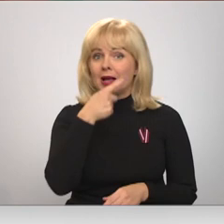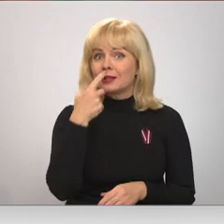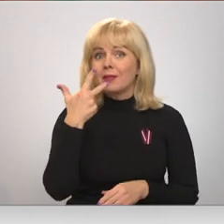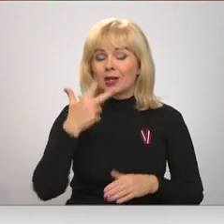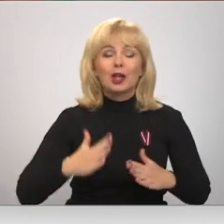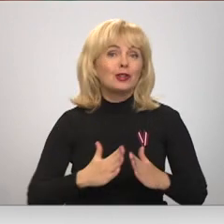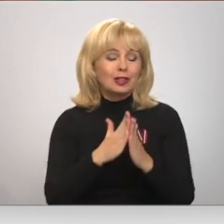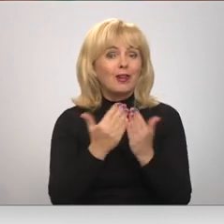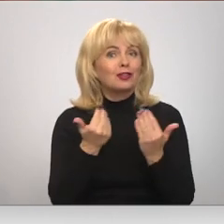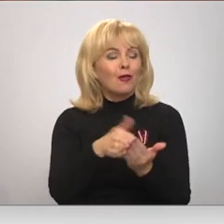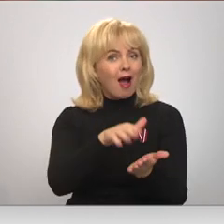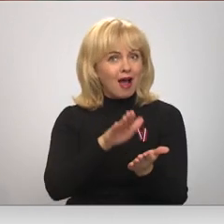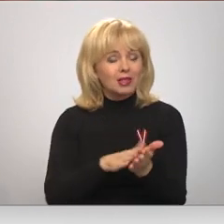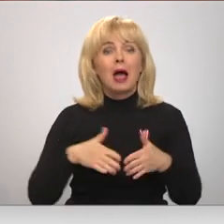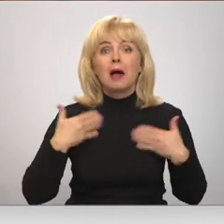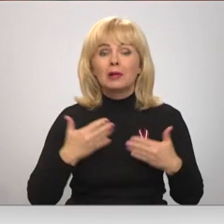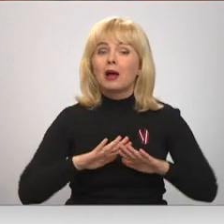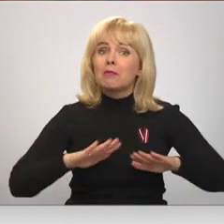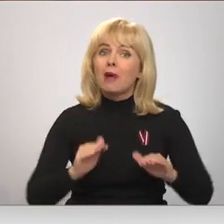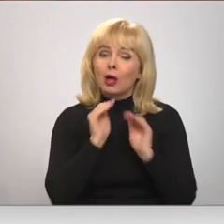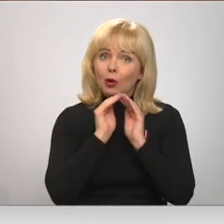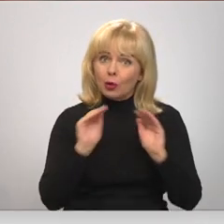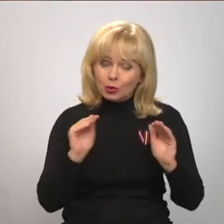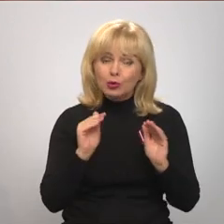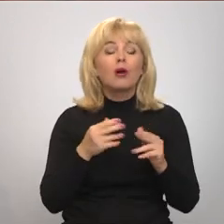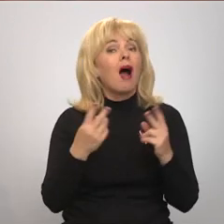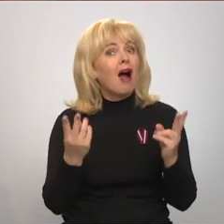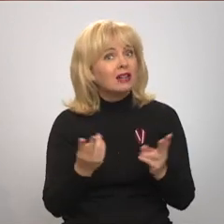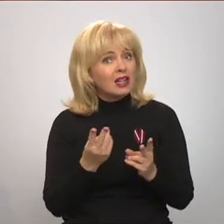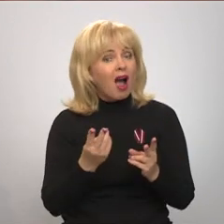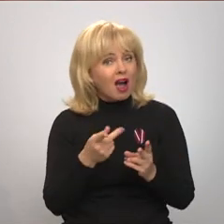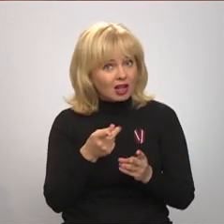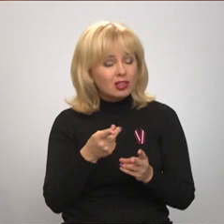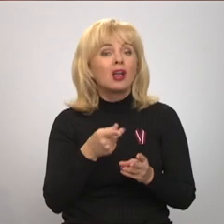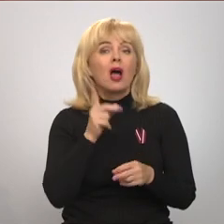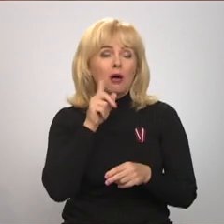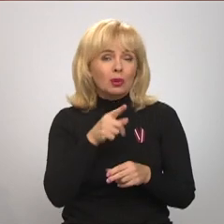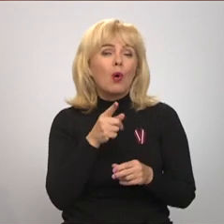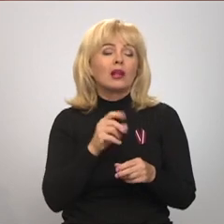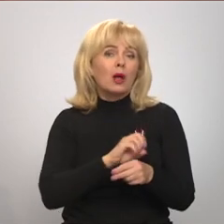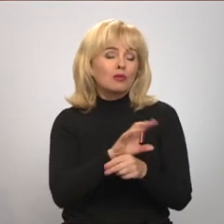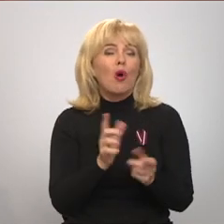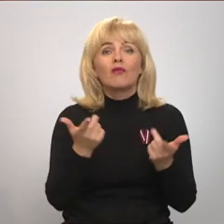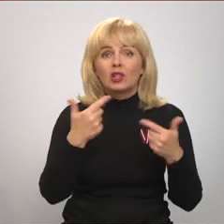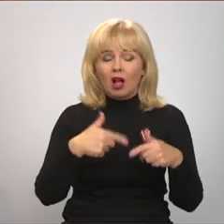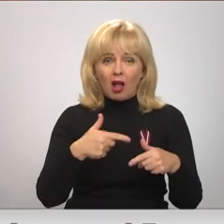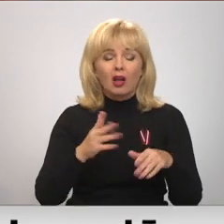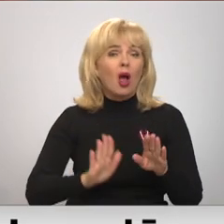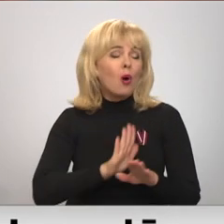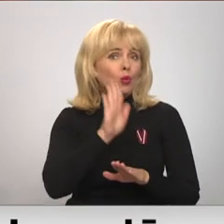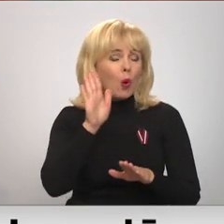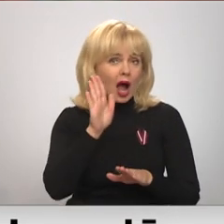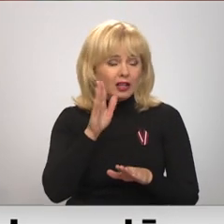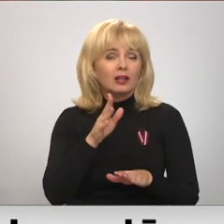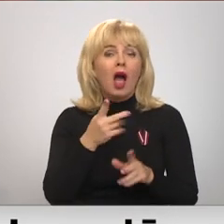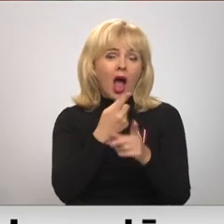jubileju šodien atzīmējam ar prieku, bet klusāk nekā ierasti. To, ka svinām izaicinājumu pilnā laikā jau pašā svētku rītā, atzina arī